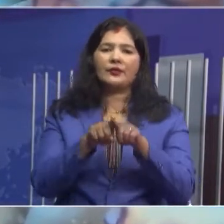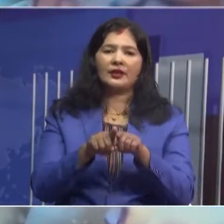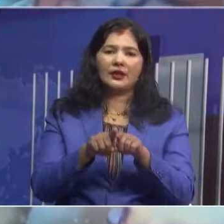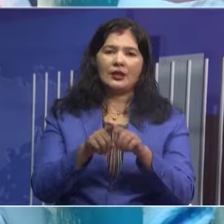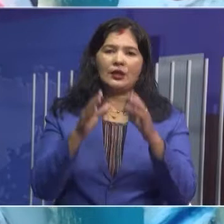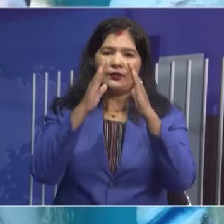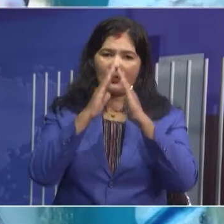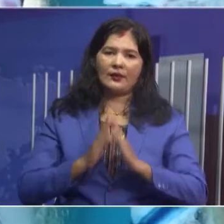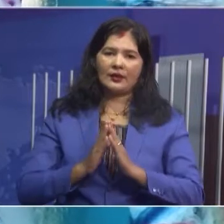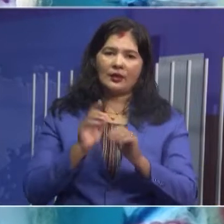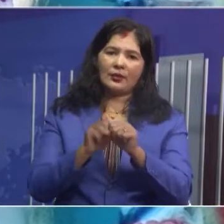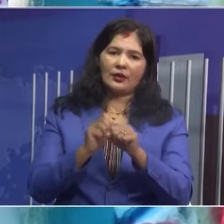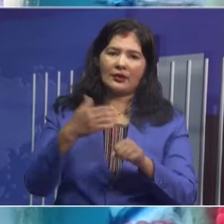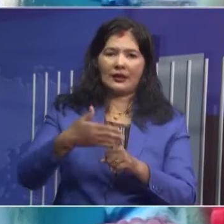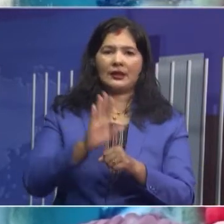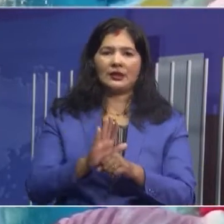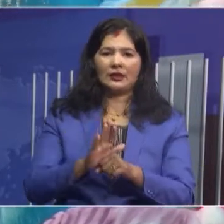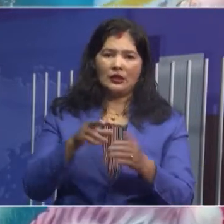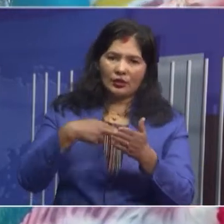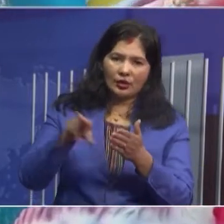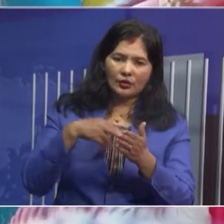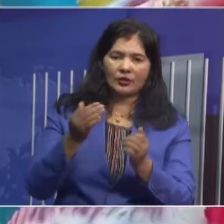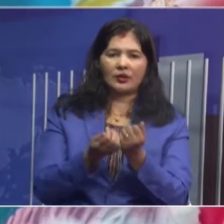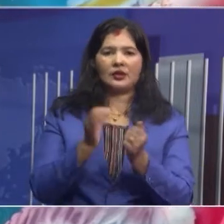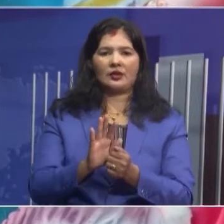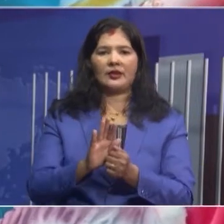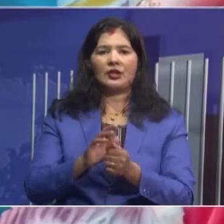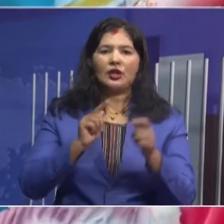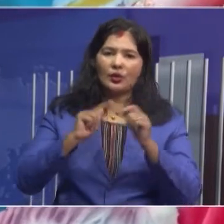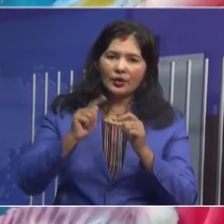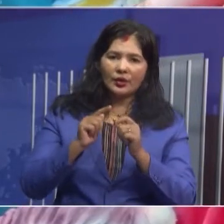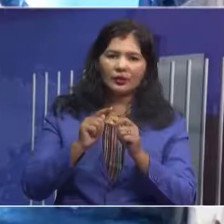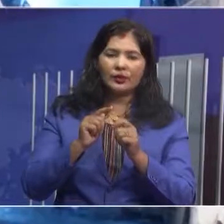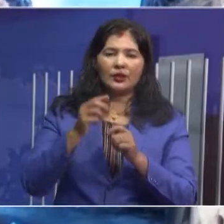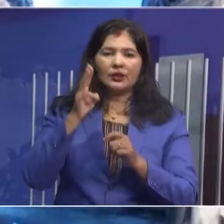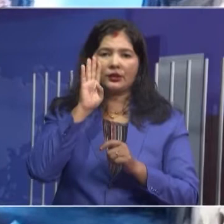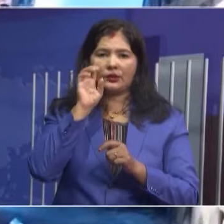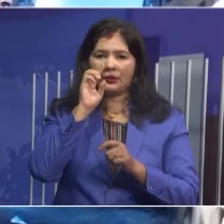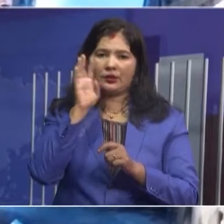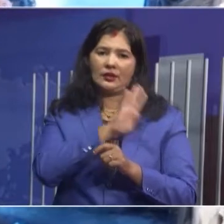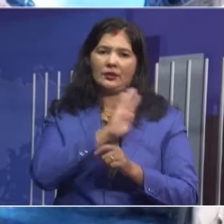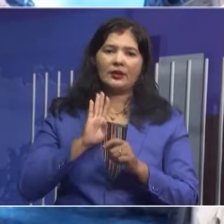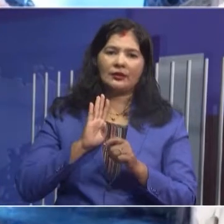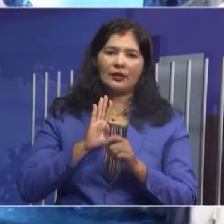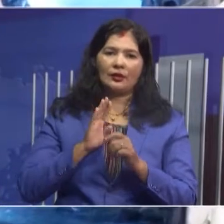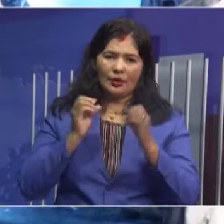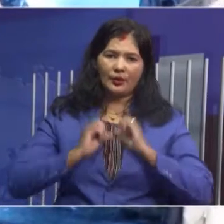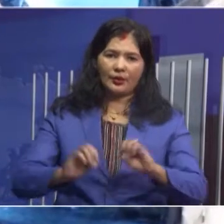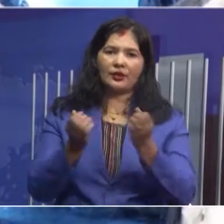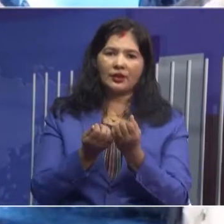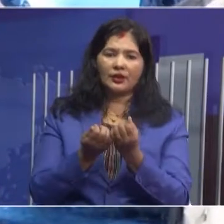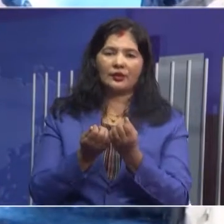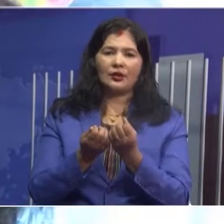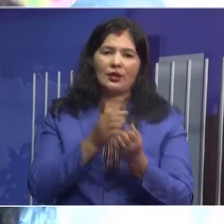लागि परेका छन्। कोही मूर्तिमा रङ्गरोगन गर्दैछन् भने कोही देवी देवताका वाहन र उहाँहरूले प्रयोग गर्ने अस्त्रको